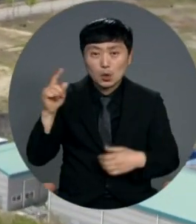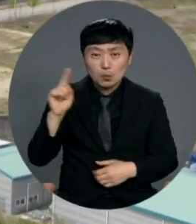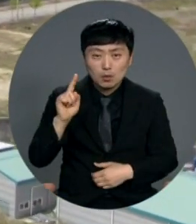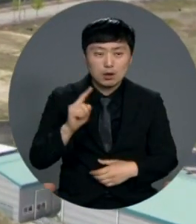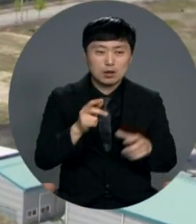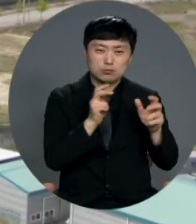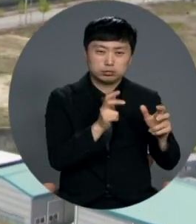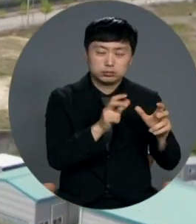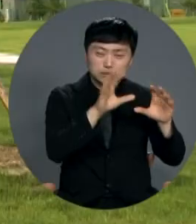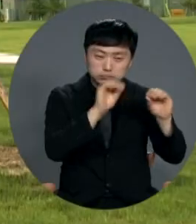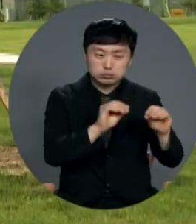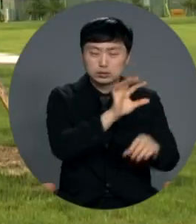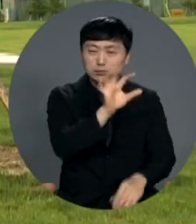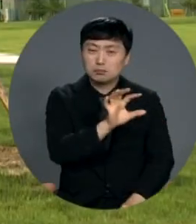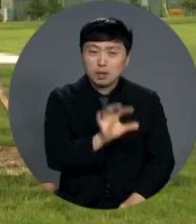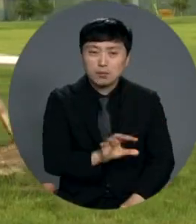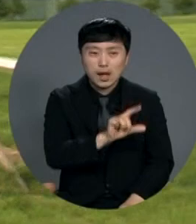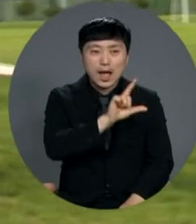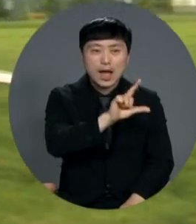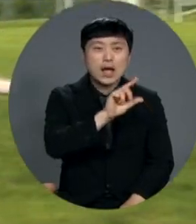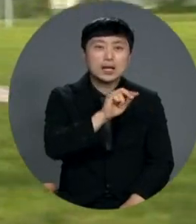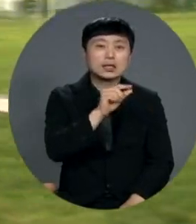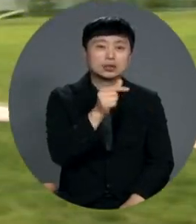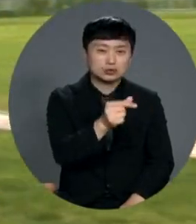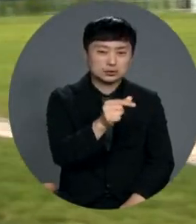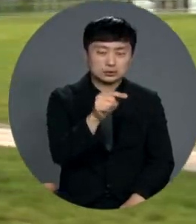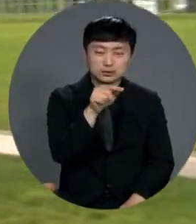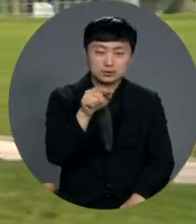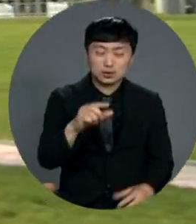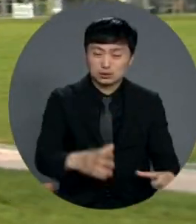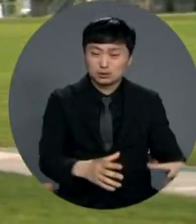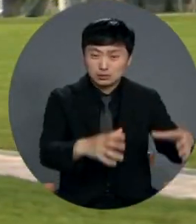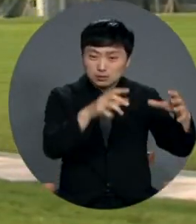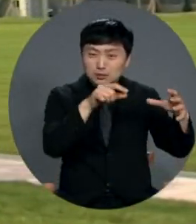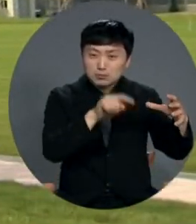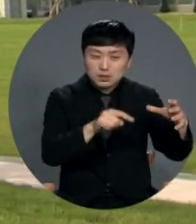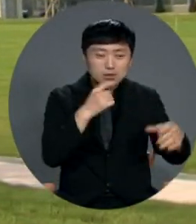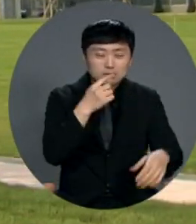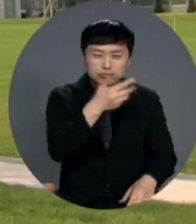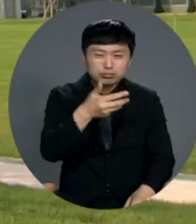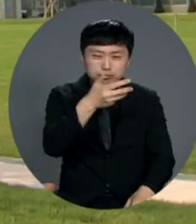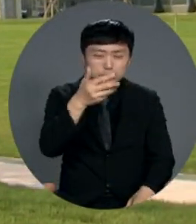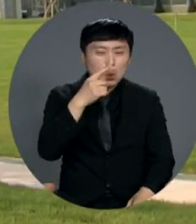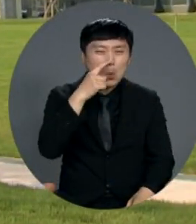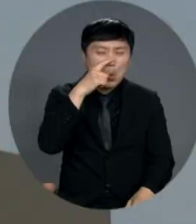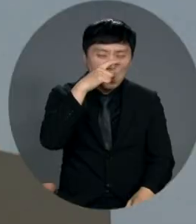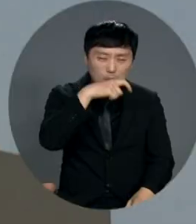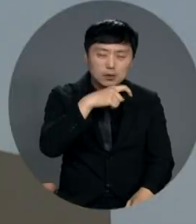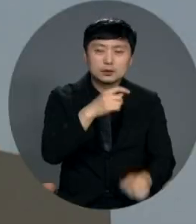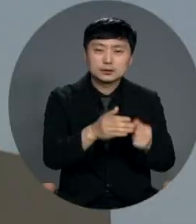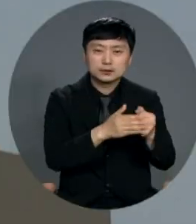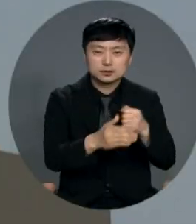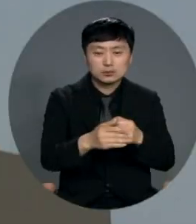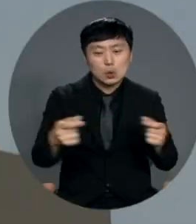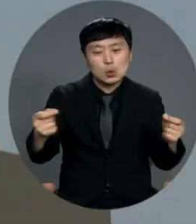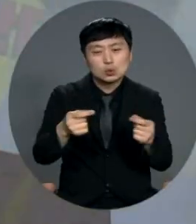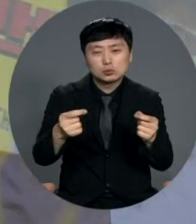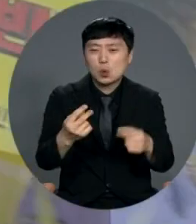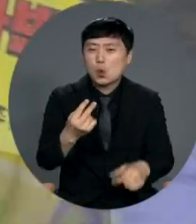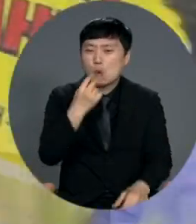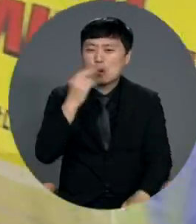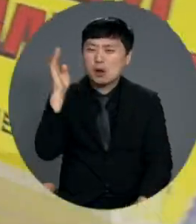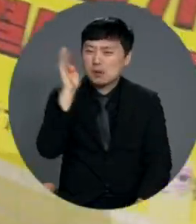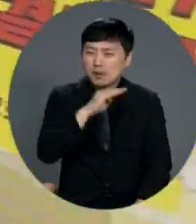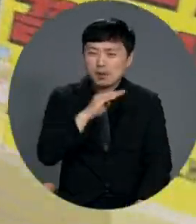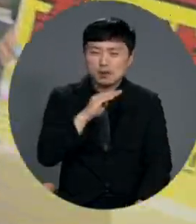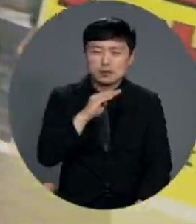가동중 반복하는 LNG 발전소는 불안전 연소로 인한 질소 산화물이 많이 발생해 인근 지역의 대기질에